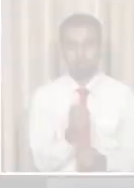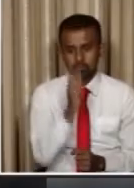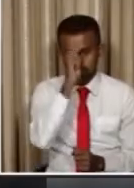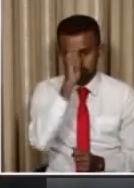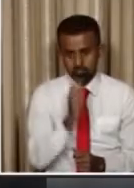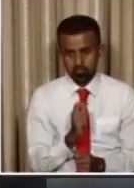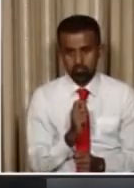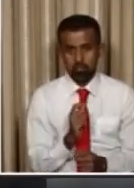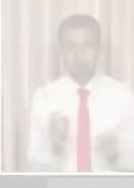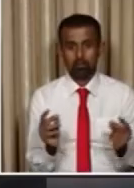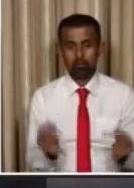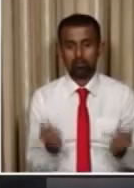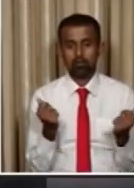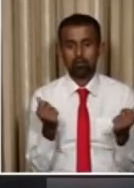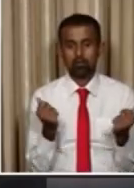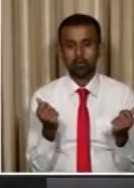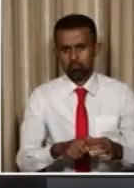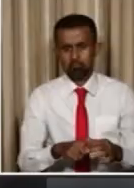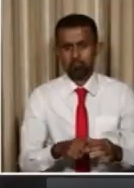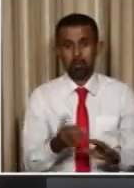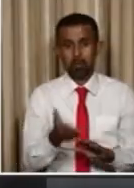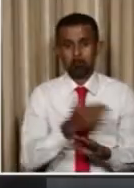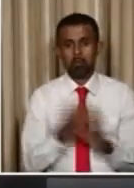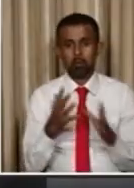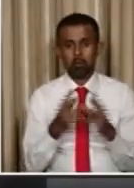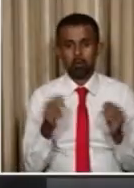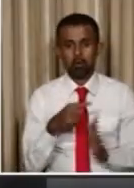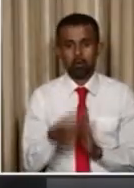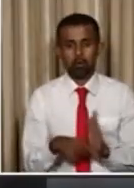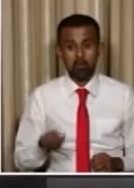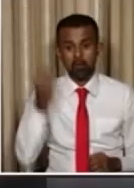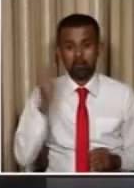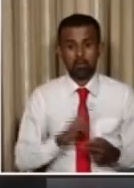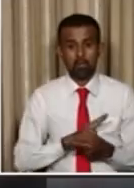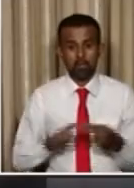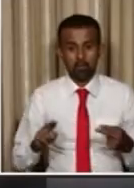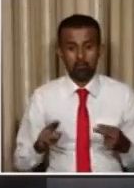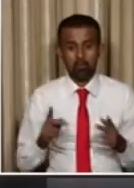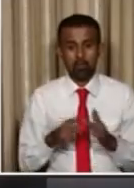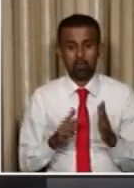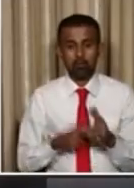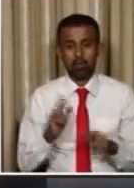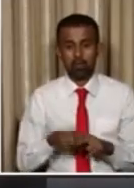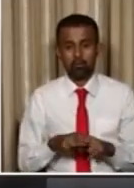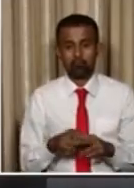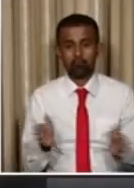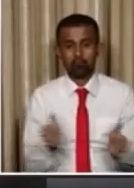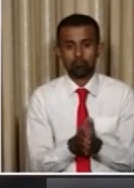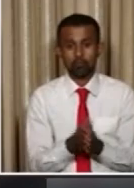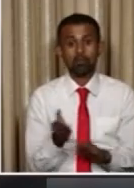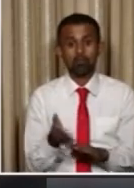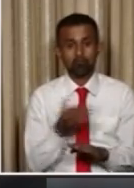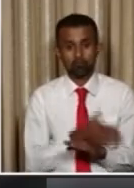ජනාධිපතිවරයා හදිස්සියෙම බදු කපලා දැම්මා. රට බංකොලොත් වෙන්න දෙන්න එපා. ජාත්‍යන්තර මූල අරමුදලත් එක්ක මේක